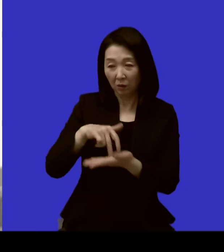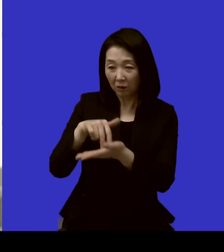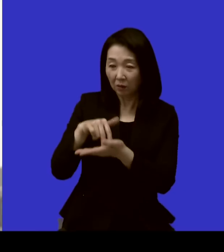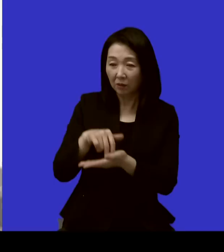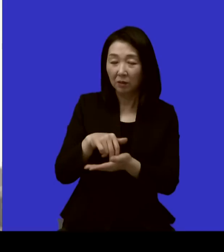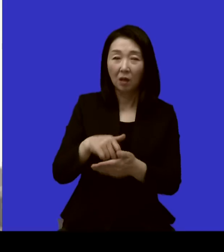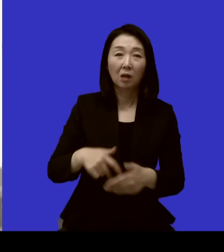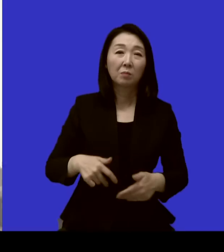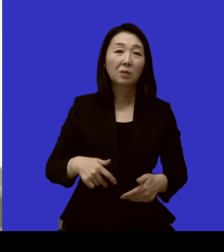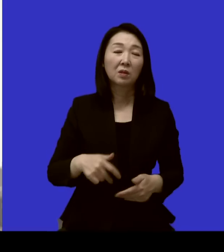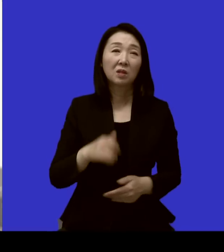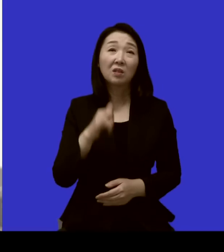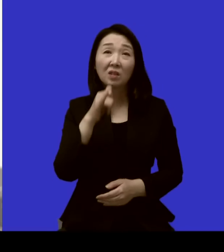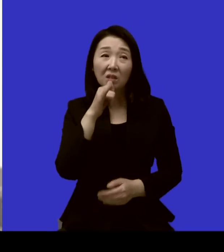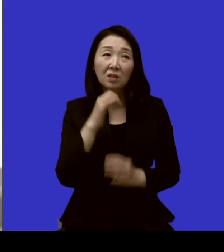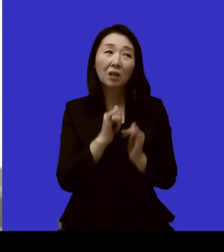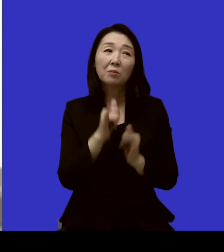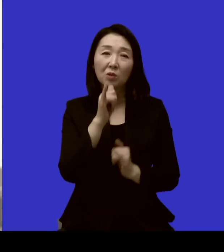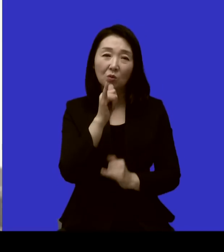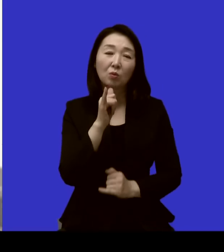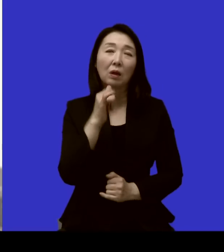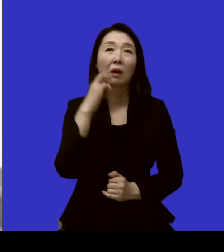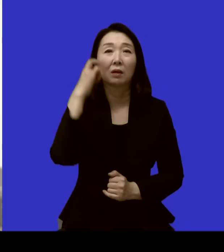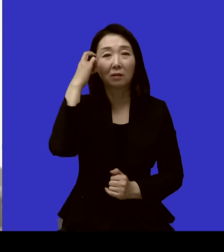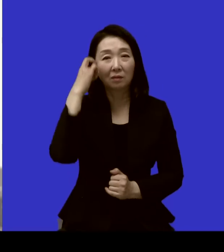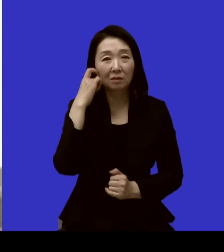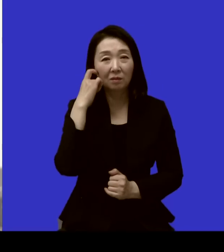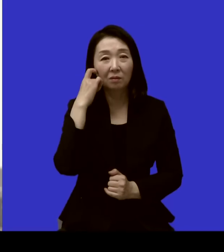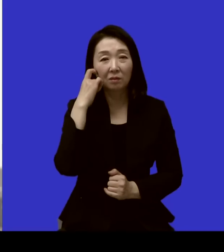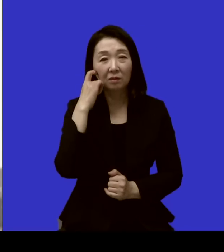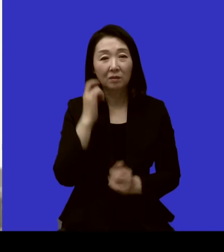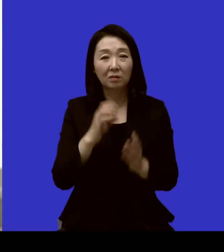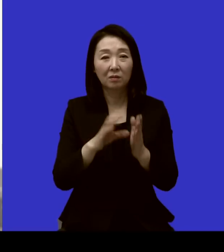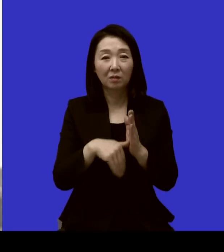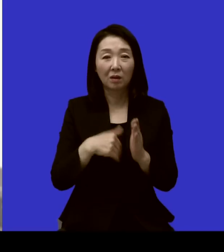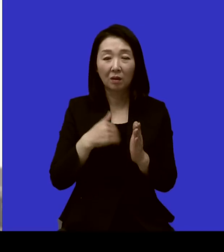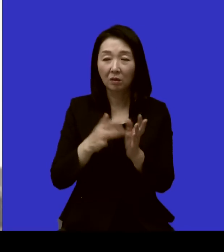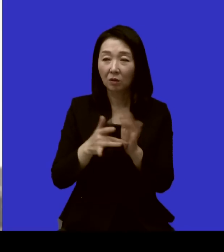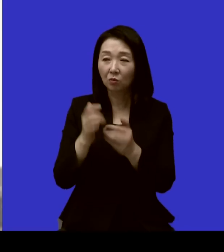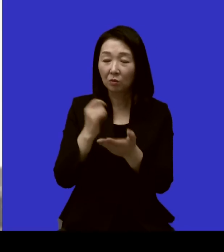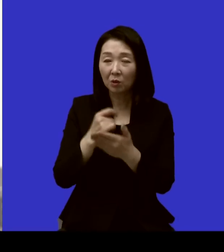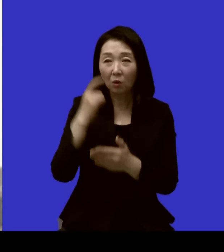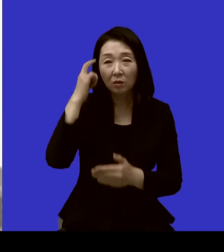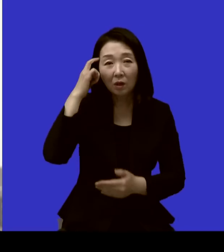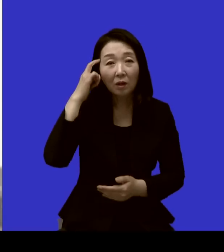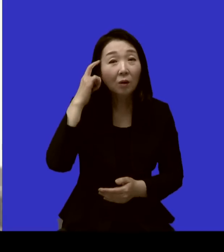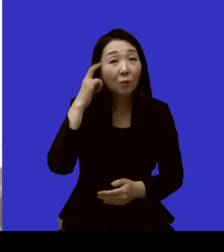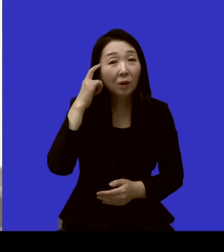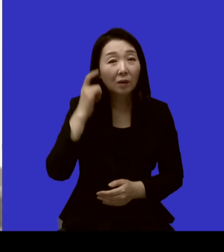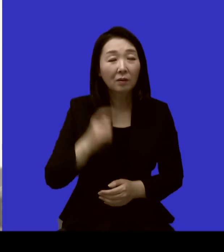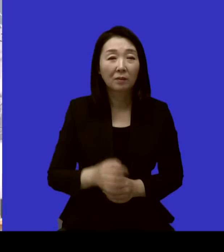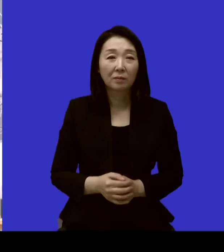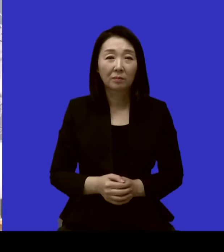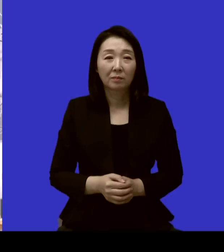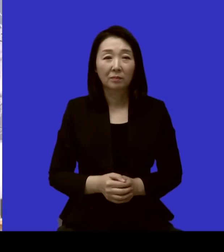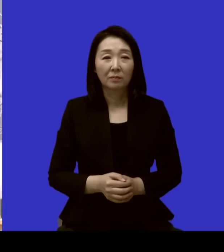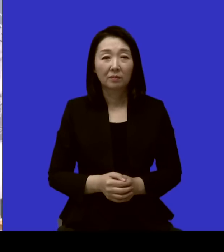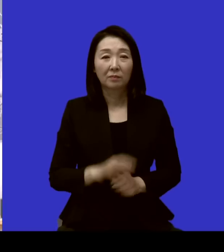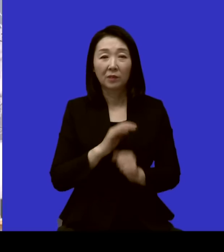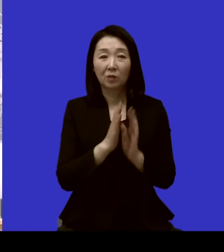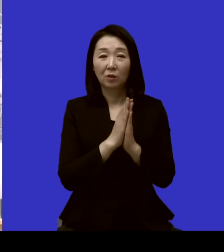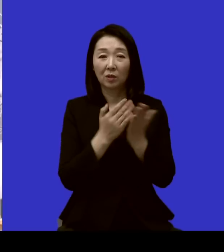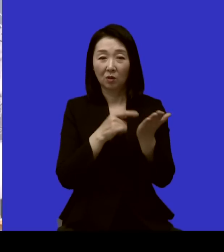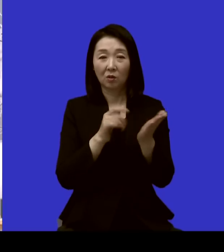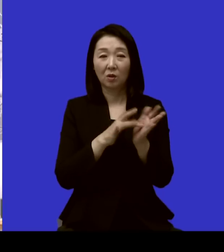쓸쓸함을 피력하는 사람이 있었구나. 그걸 느꼈을 때 예. 저는 그걸 왜 예수님이라고 느꼈냐고 생각을 들었더니 이제